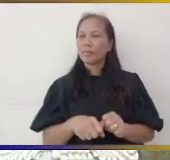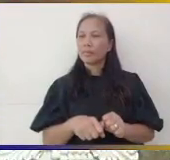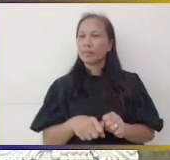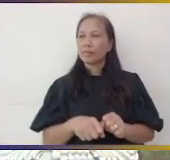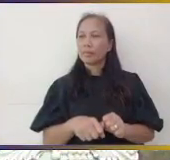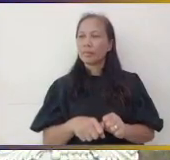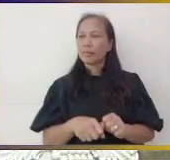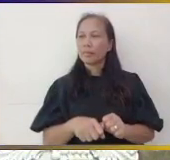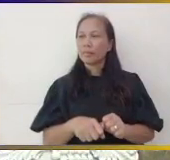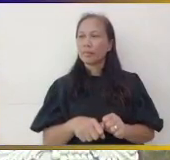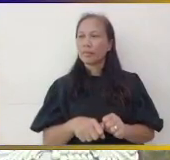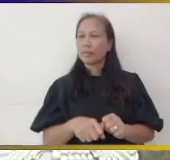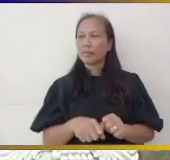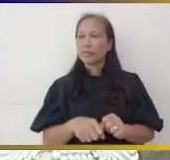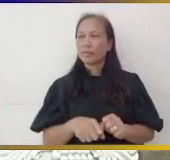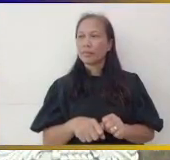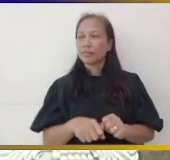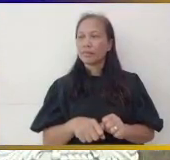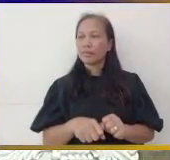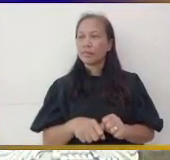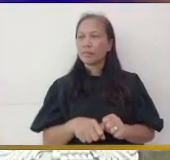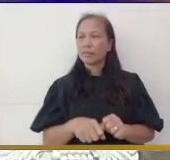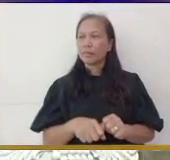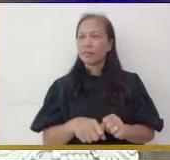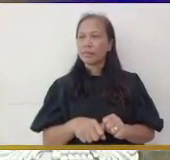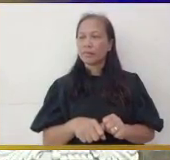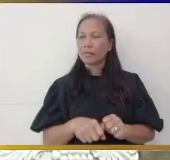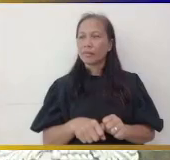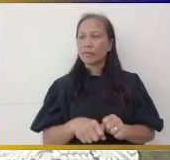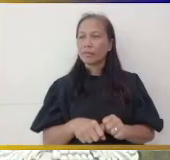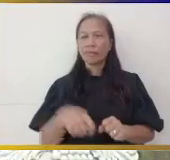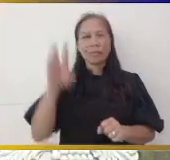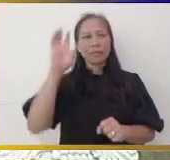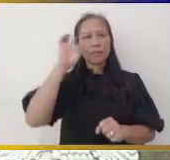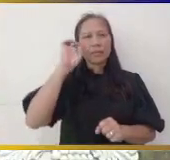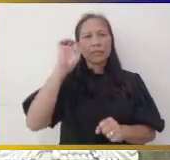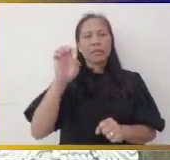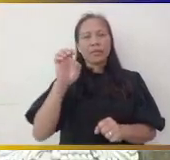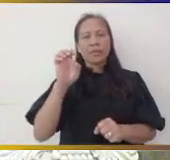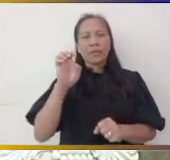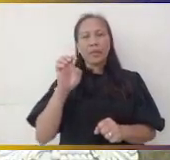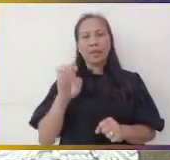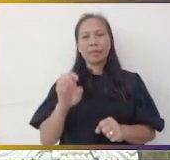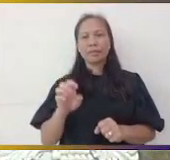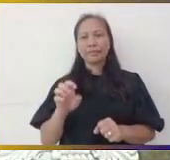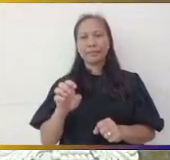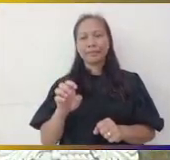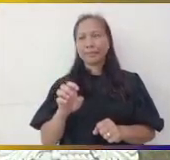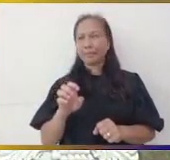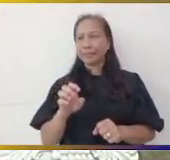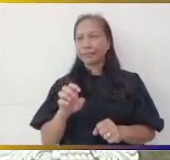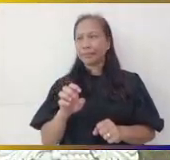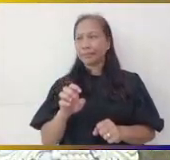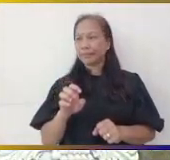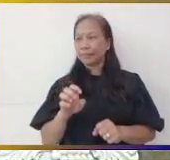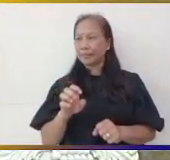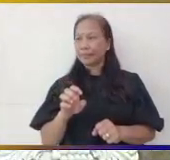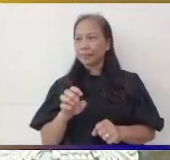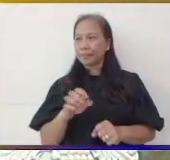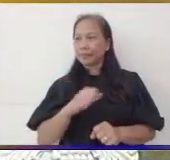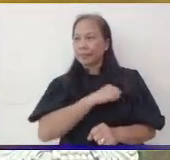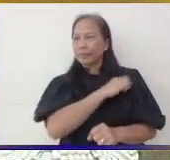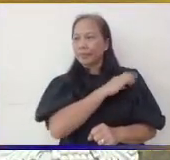eh talagang ah nagalaw niya yung Catholic hierarchy kumbaga naapektuhan niya yung